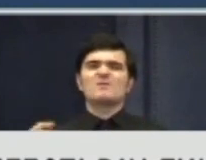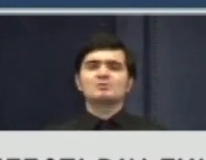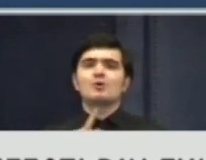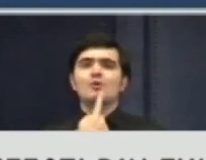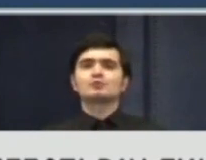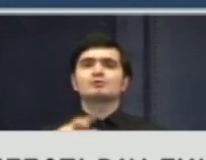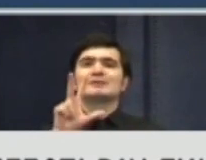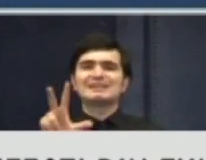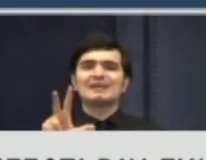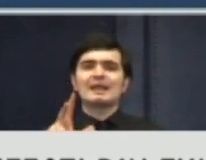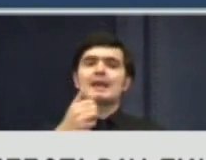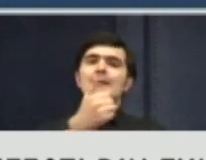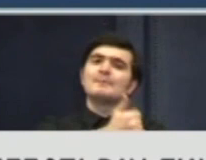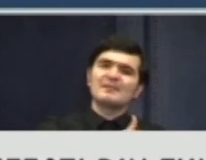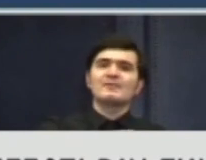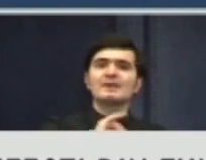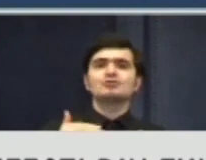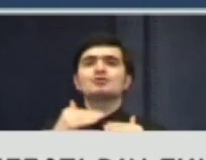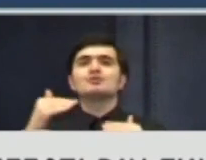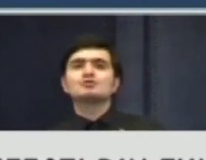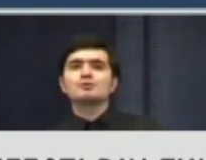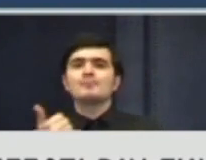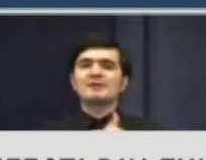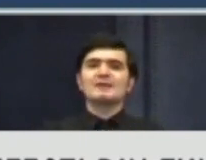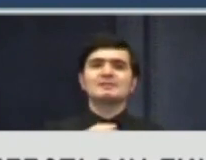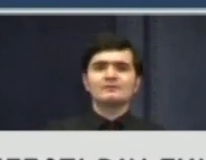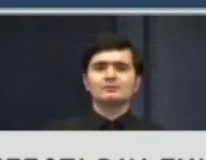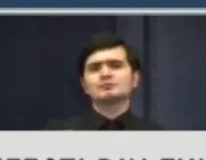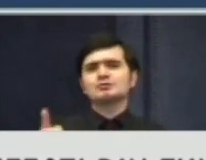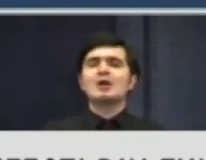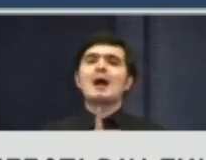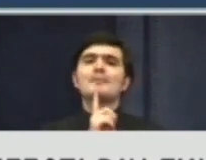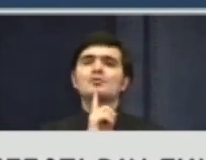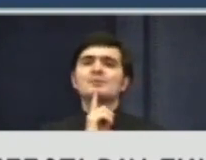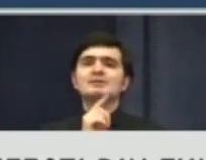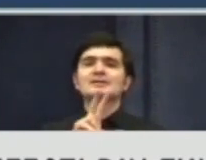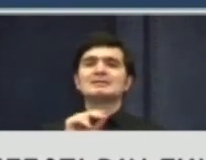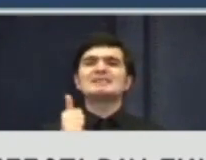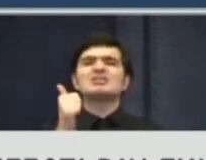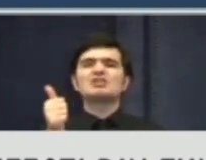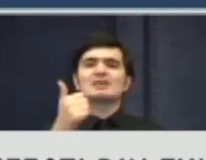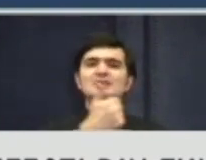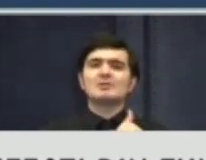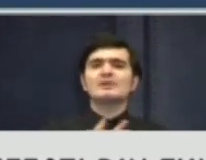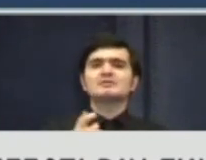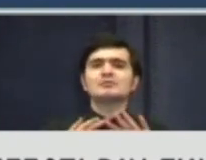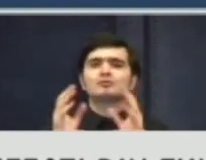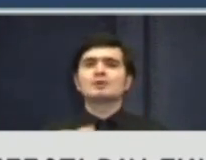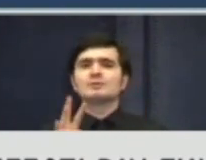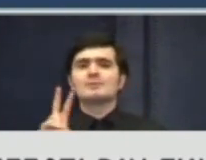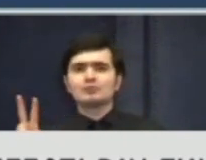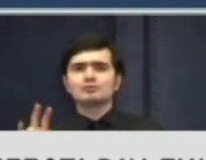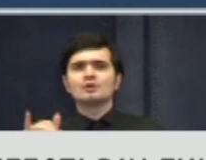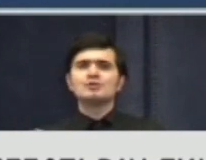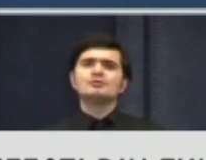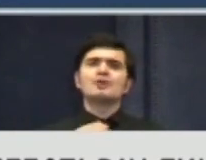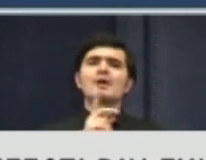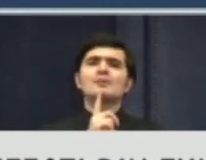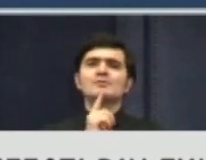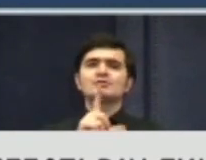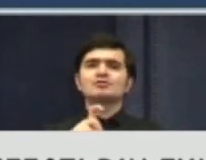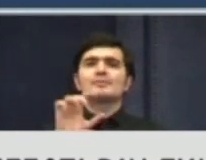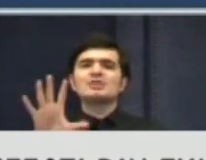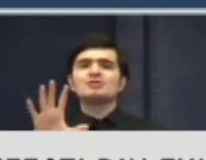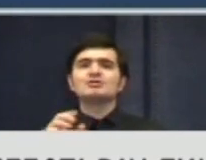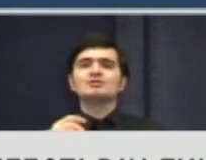subprefecți din funcție și au fost numit 36 de prefecți din 42 și 75 de suprafecții